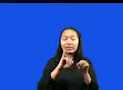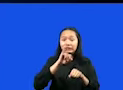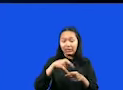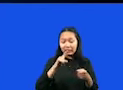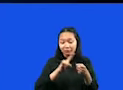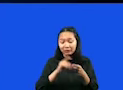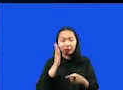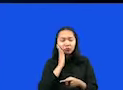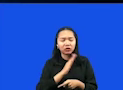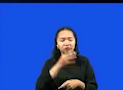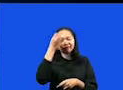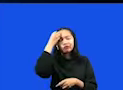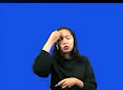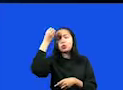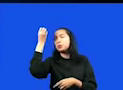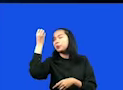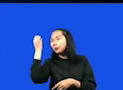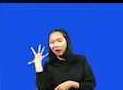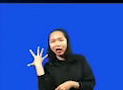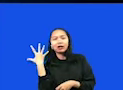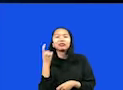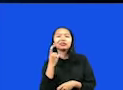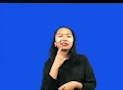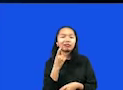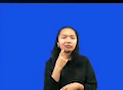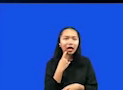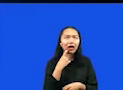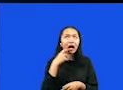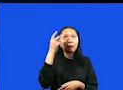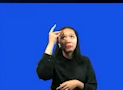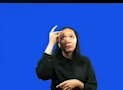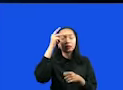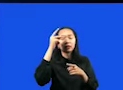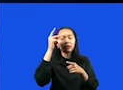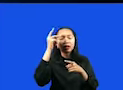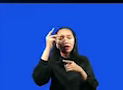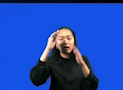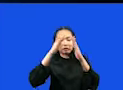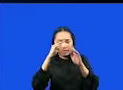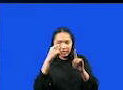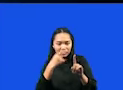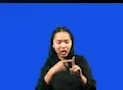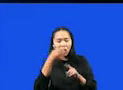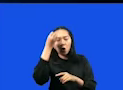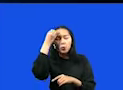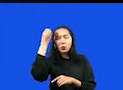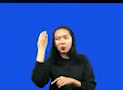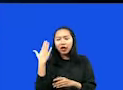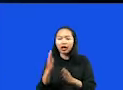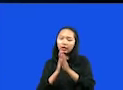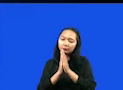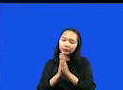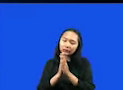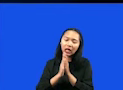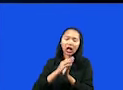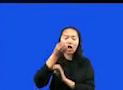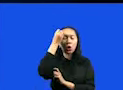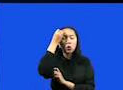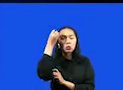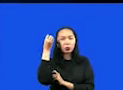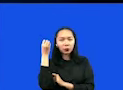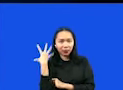oke iya jadi harusnya mereka keluar ke gereja Misa ternyata malah Mereka nonton